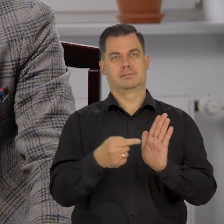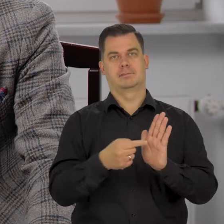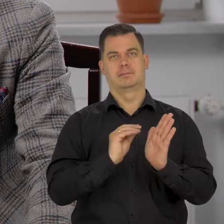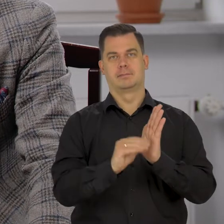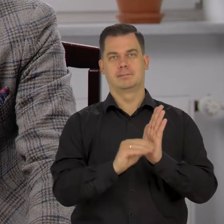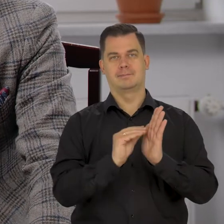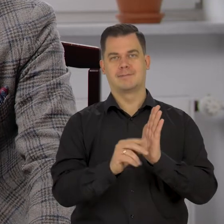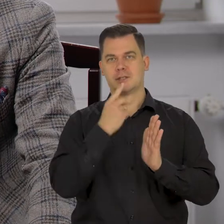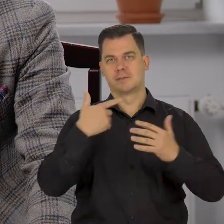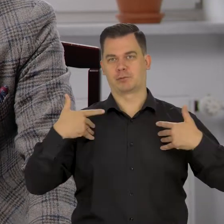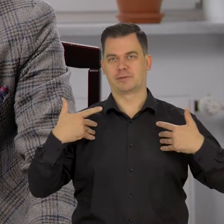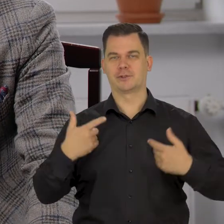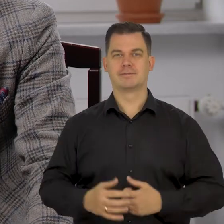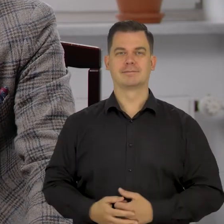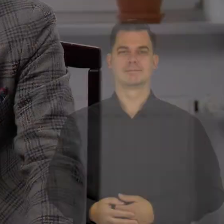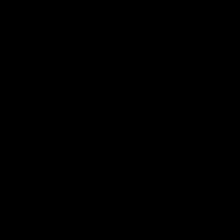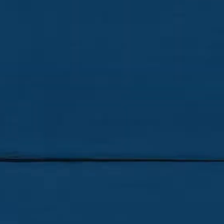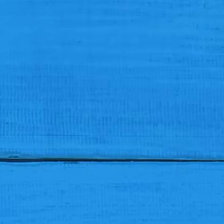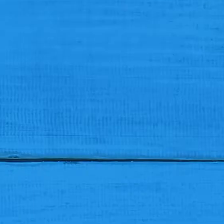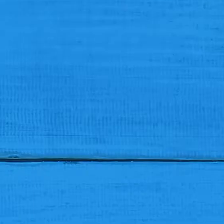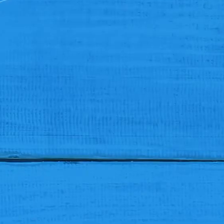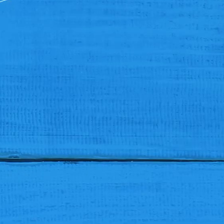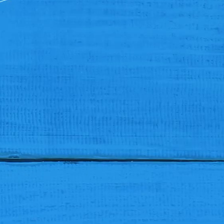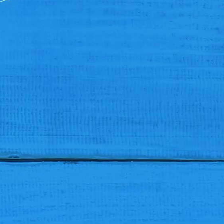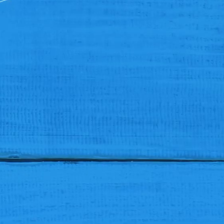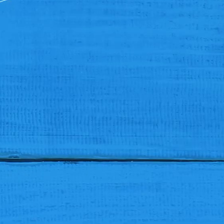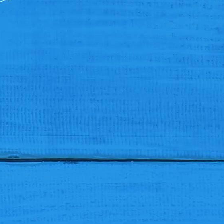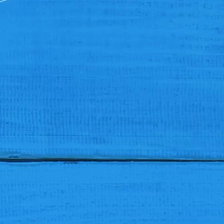na etykietach opakowań i produktów spożywczych.